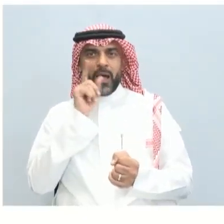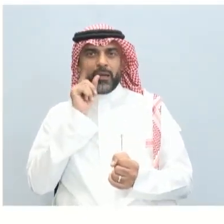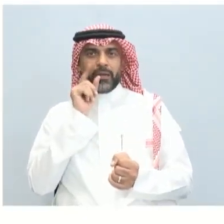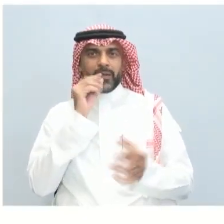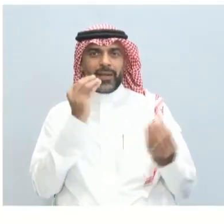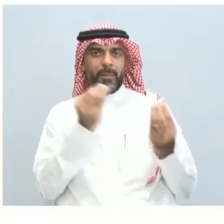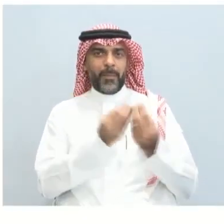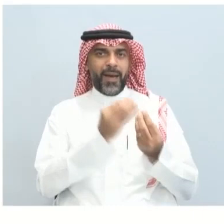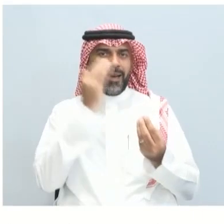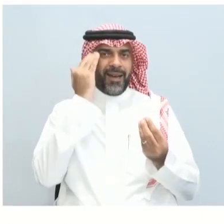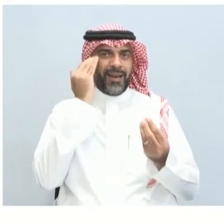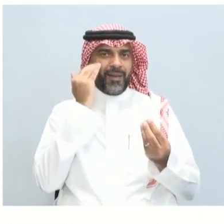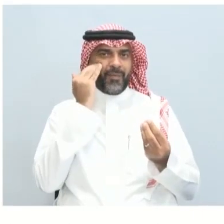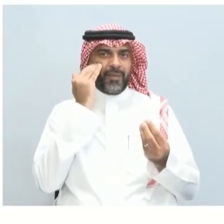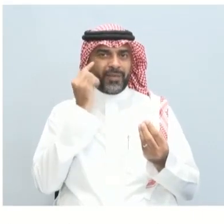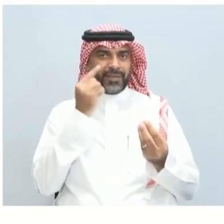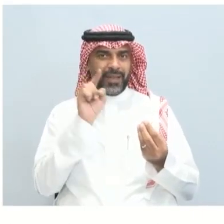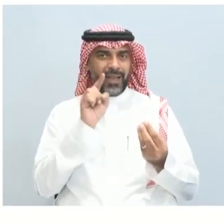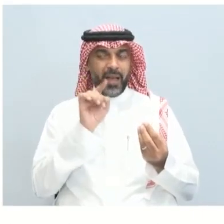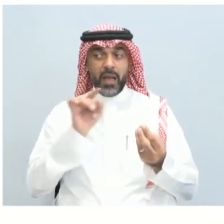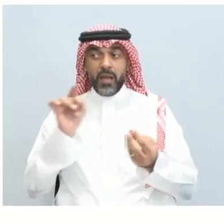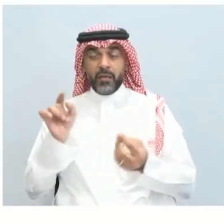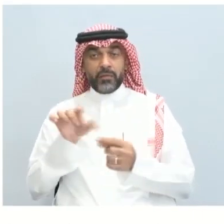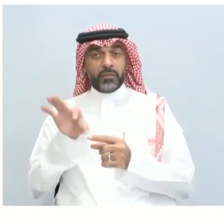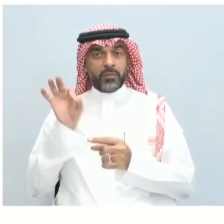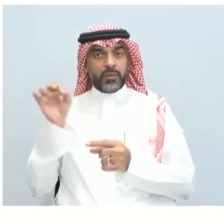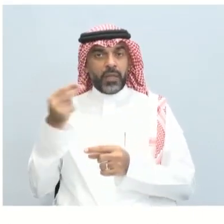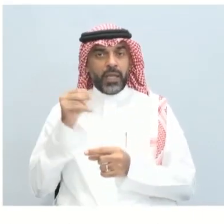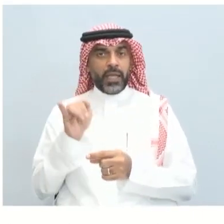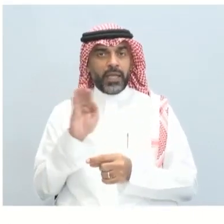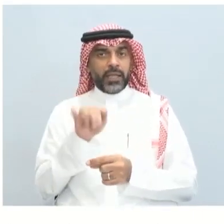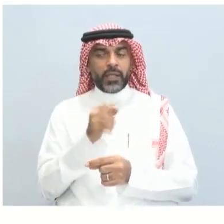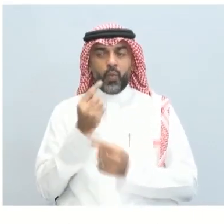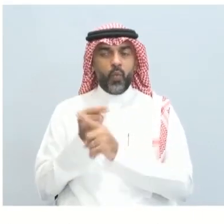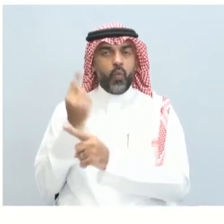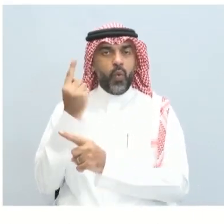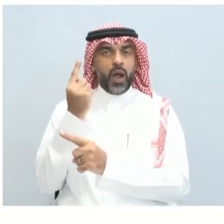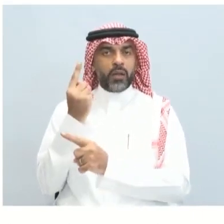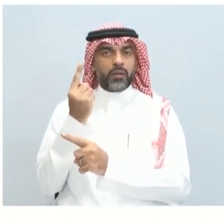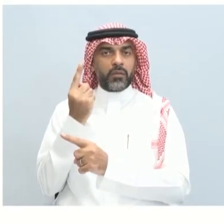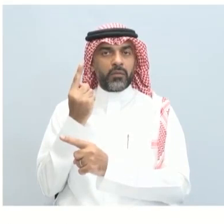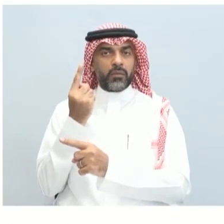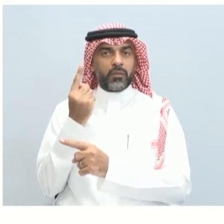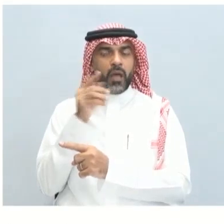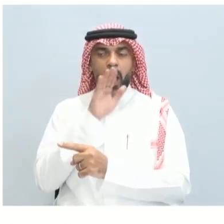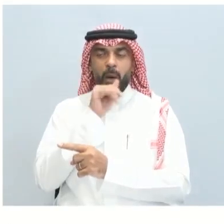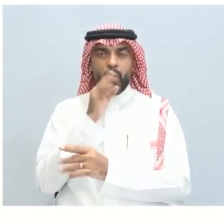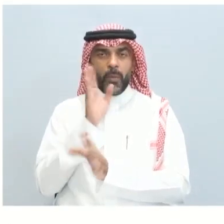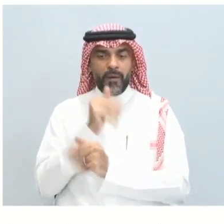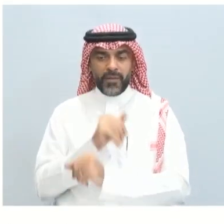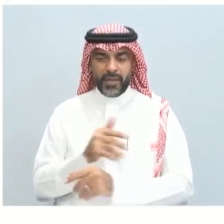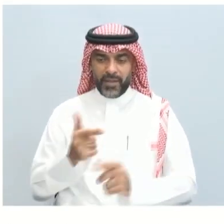في محرابها تصلي الامر الاخر انه عبد الله ورسوله